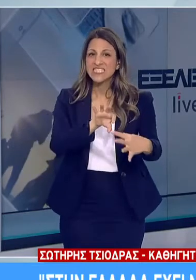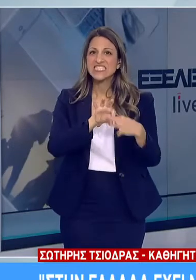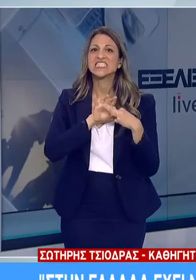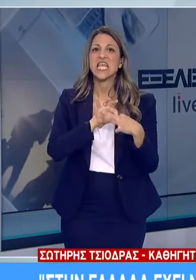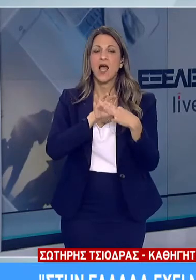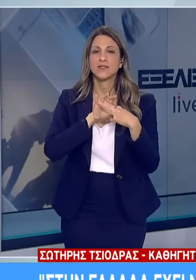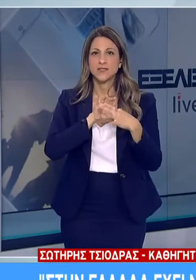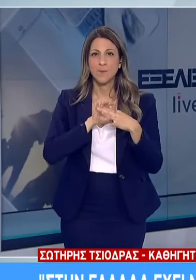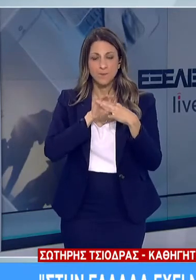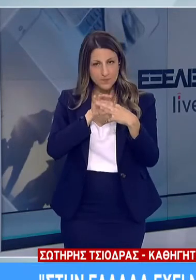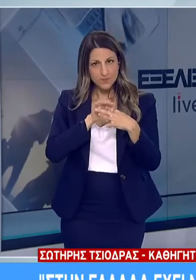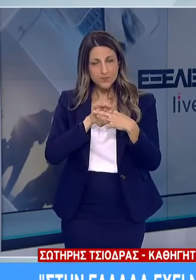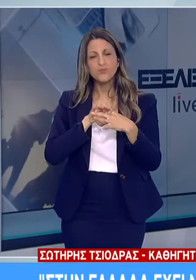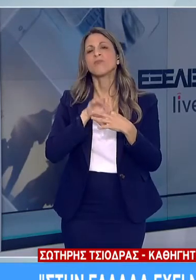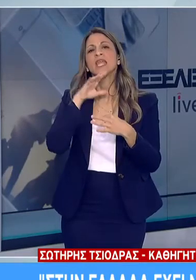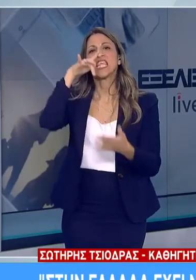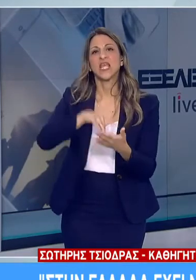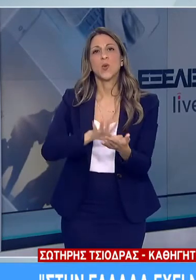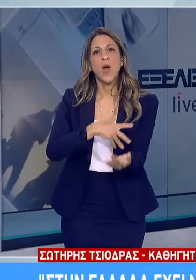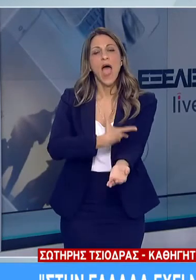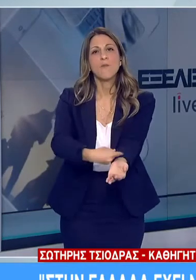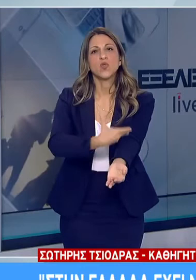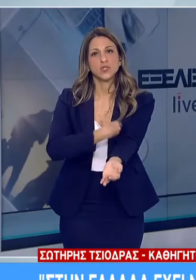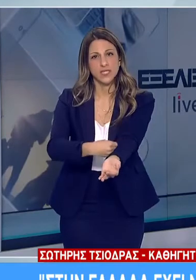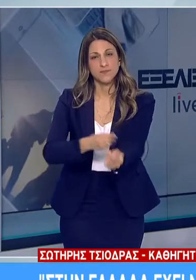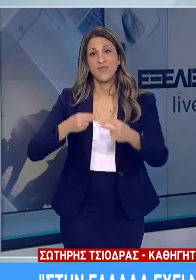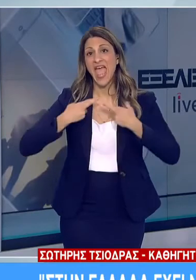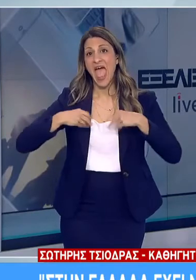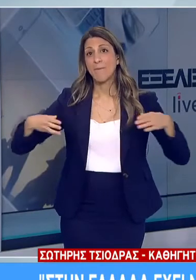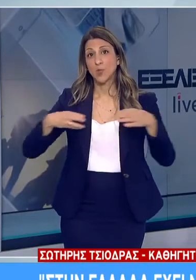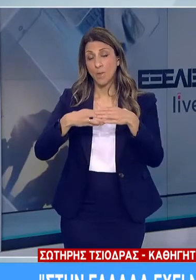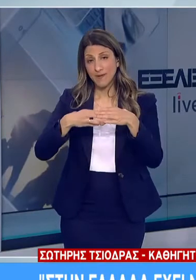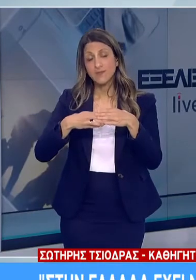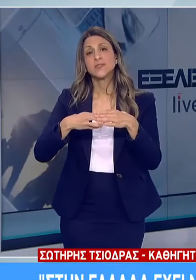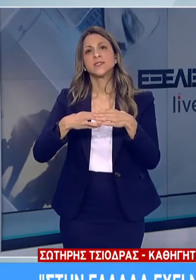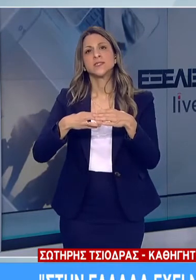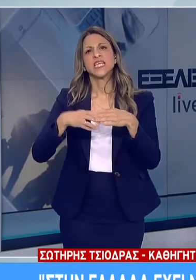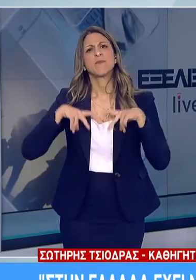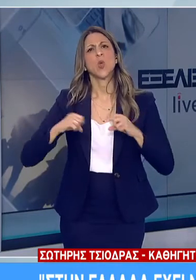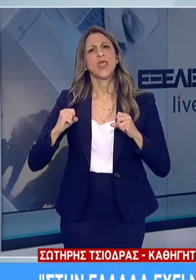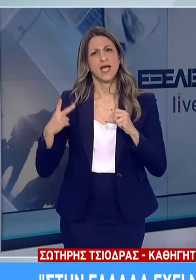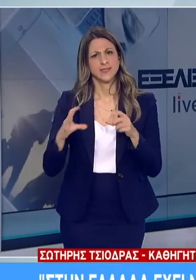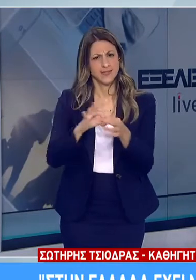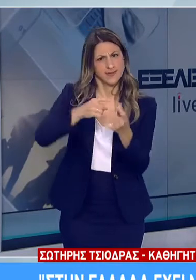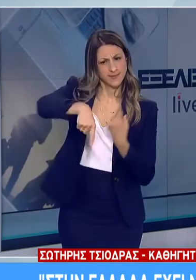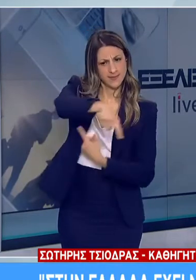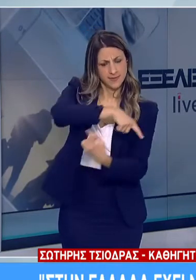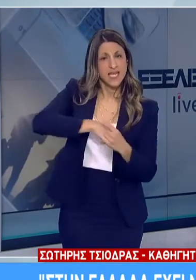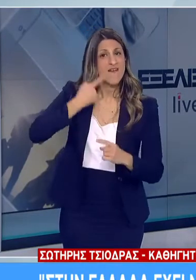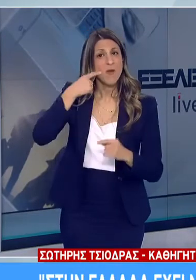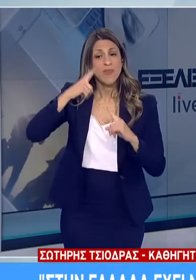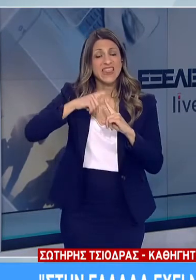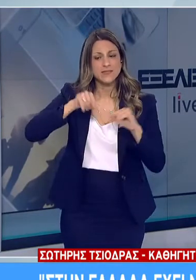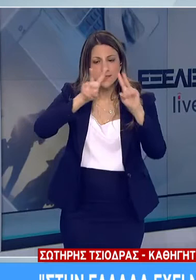συνεργασία με το Εθνικό Κέντρο Αιμοδοσίας, μελών της Επιτροπής Εμπειρογνωμόνων και του Υπουργείου Υγείας, όπου ελέγχεται ένας σημαντικός αριθμός